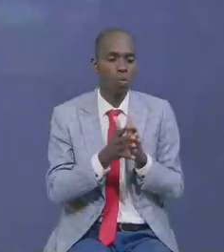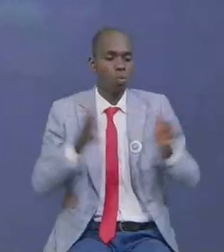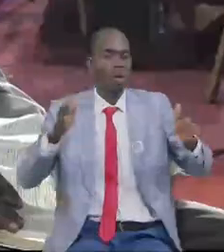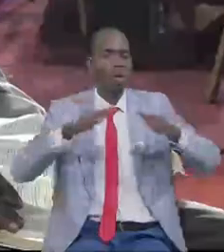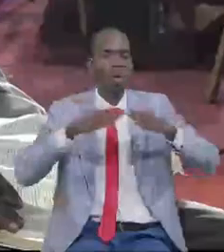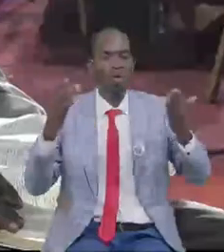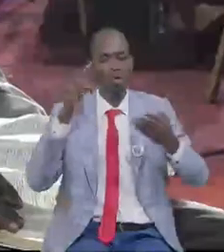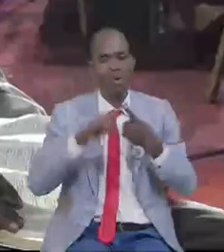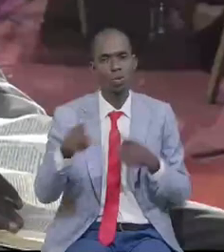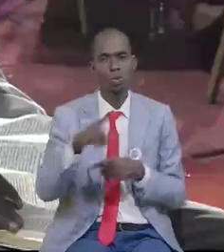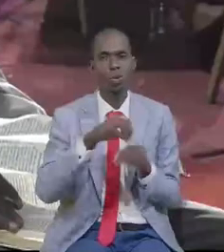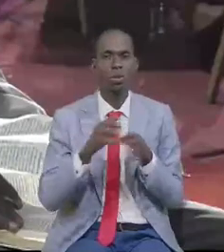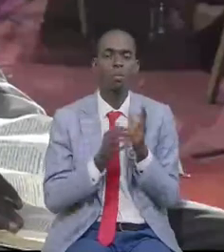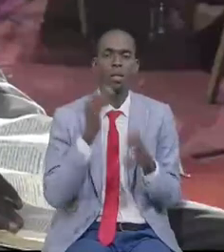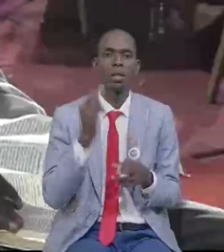ouverte.